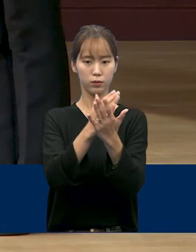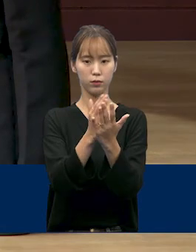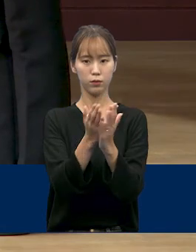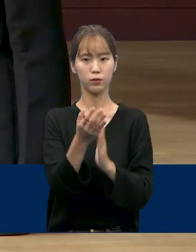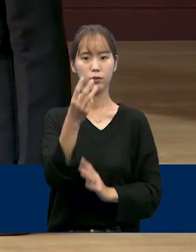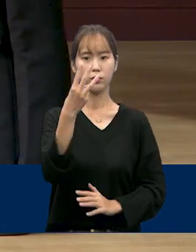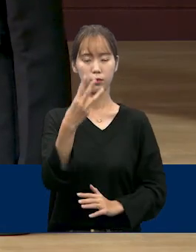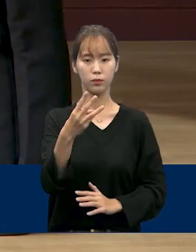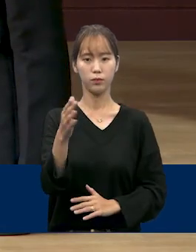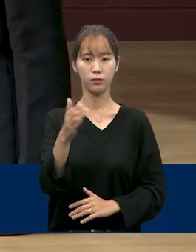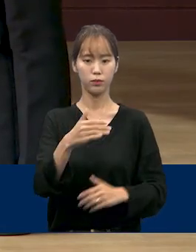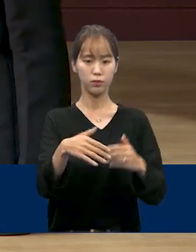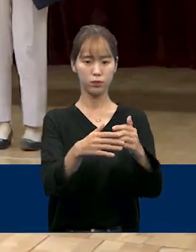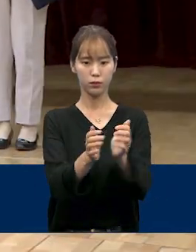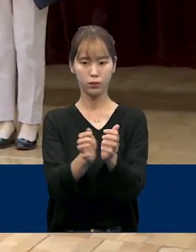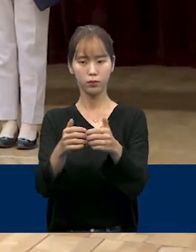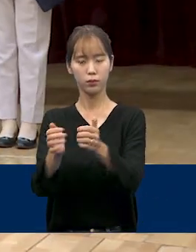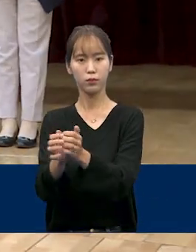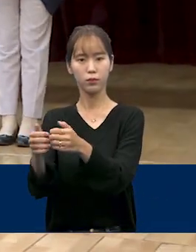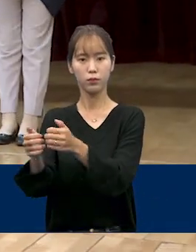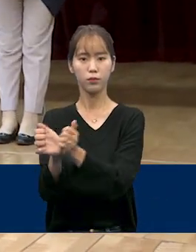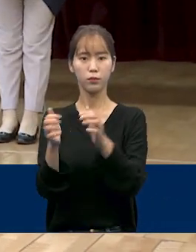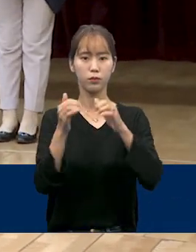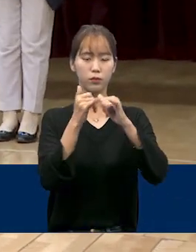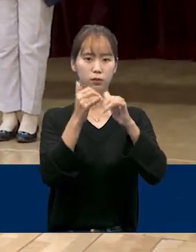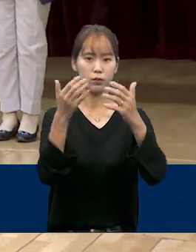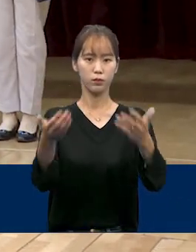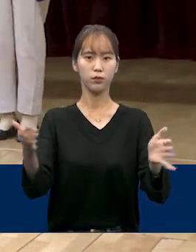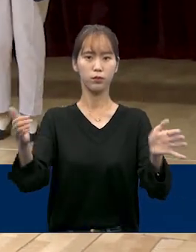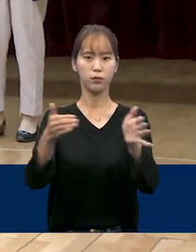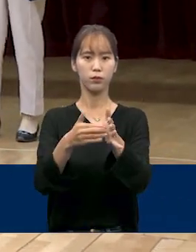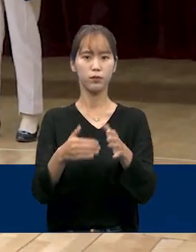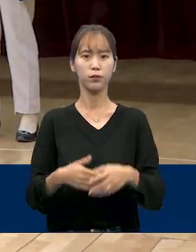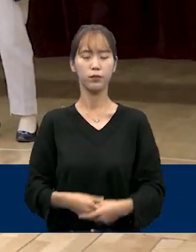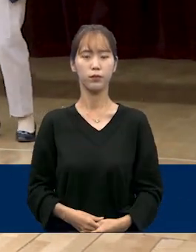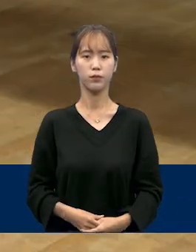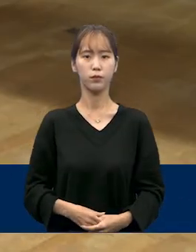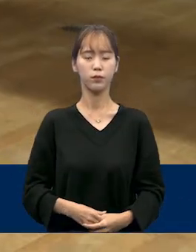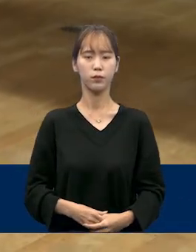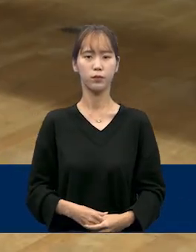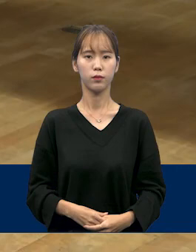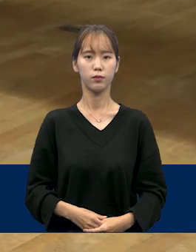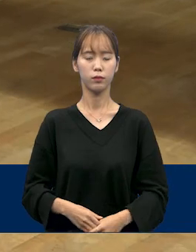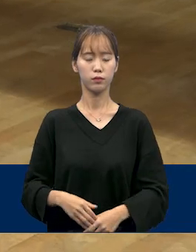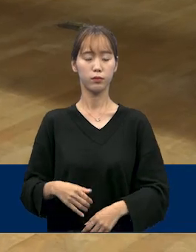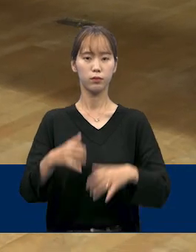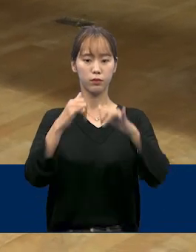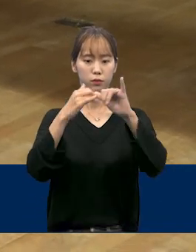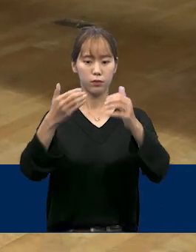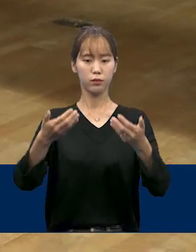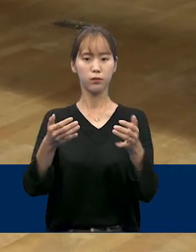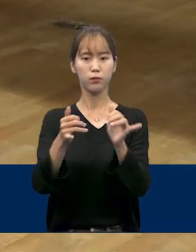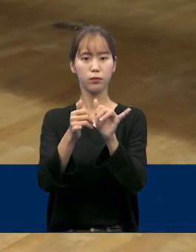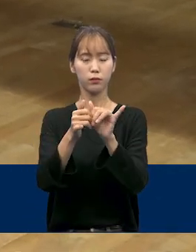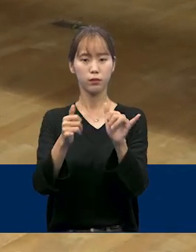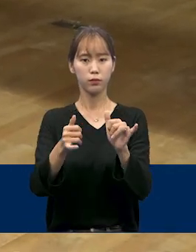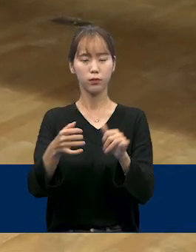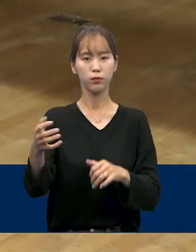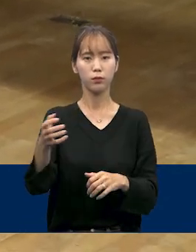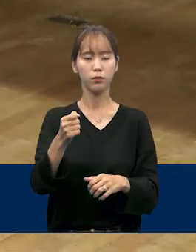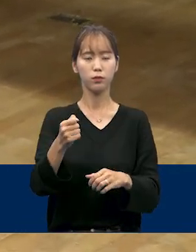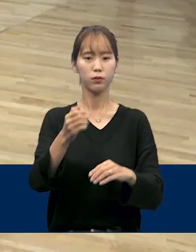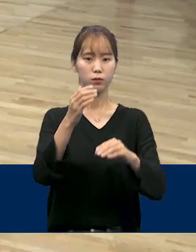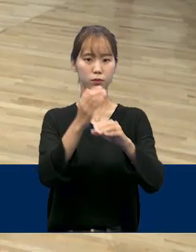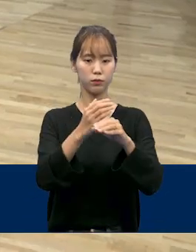글 부문 1명 독후감 단체부문 한 팀에 대한 시상이 진행되었습니다 한편 이날 수상작 중 일부는 제